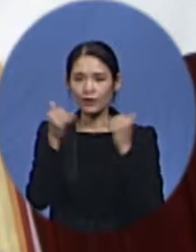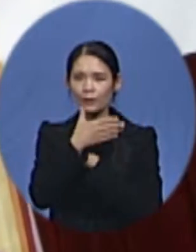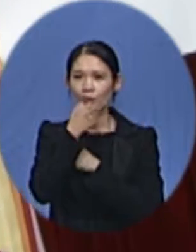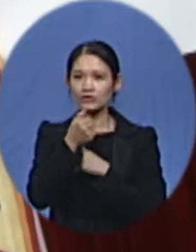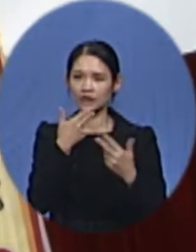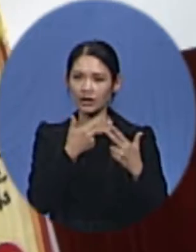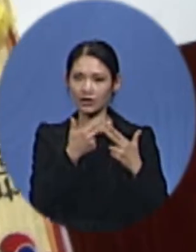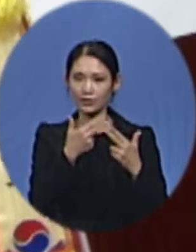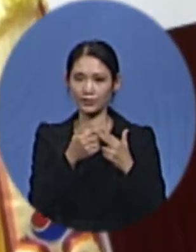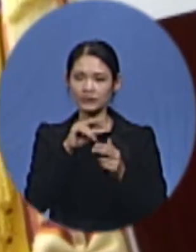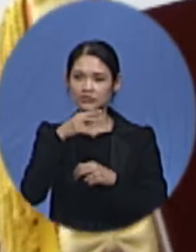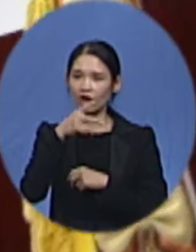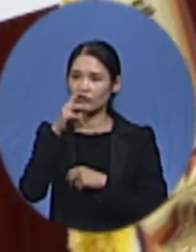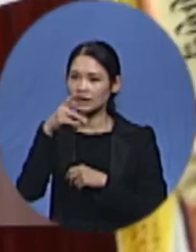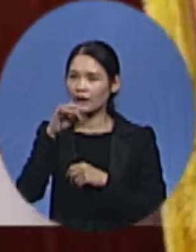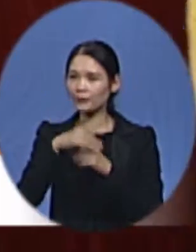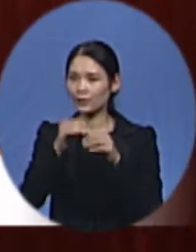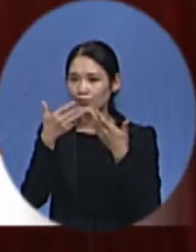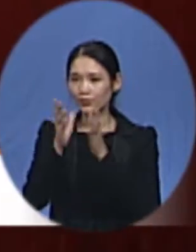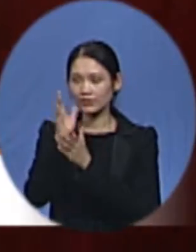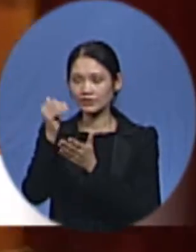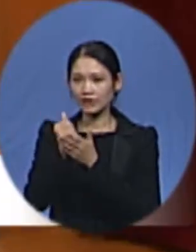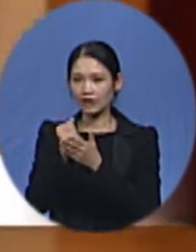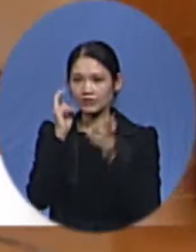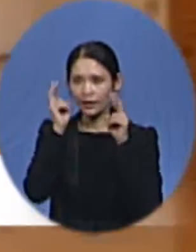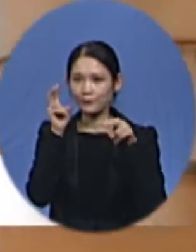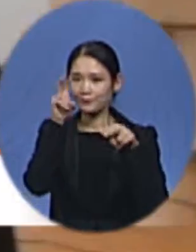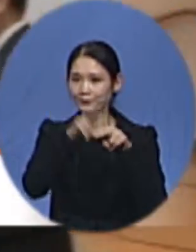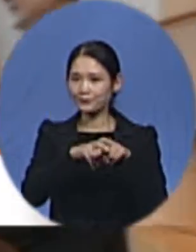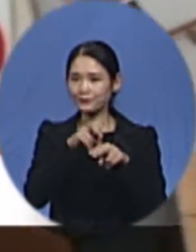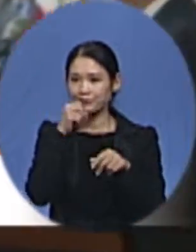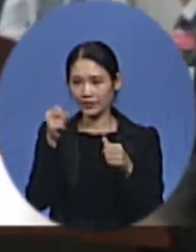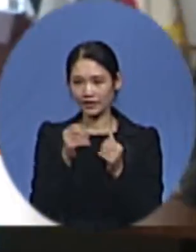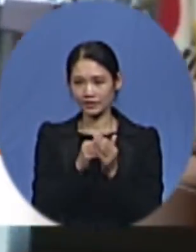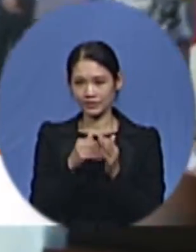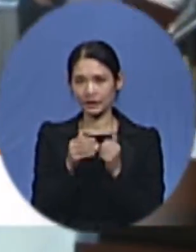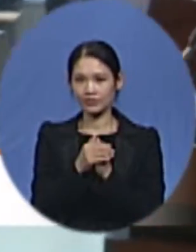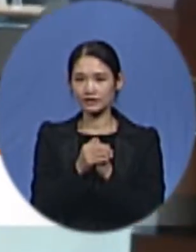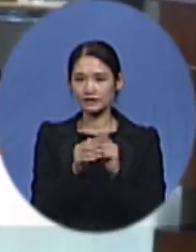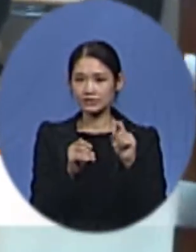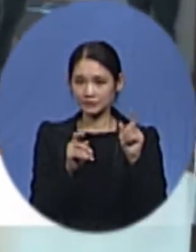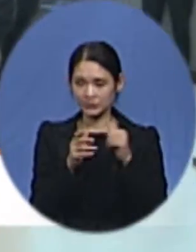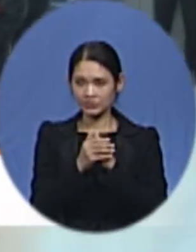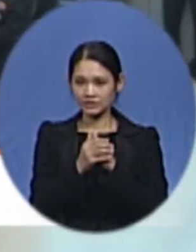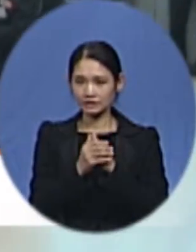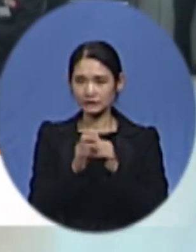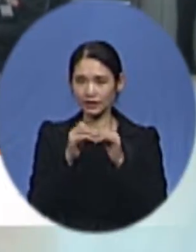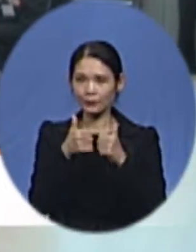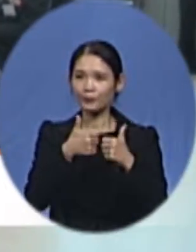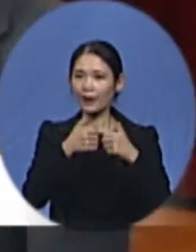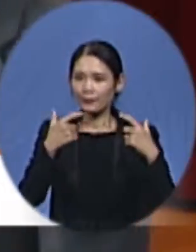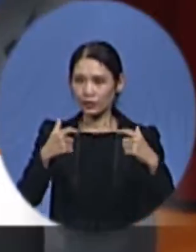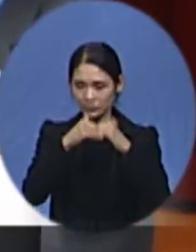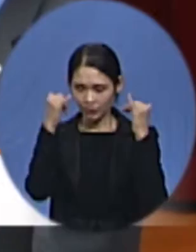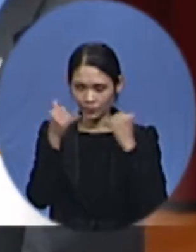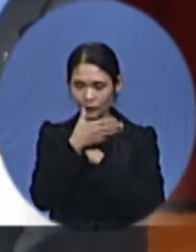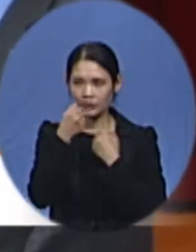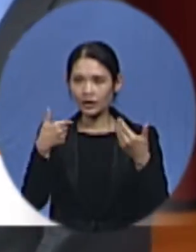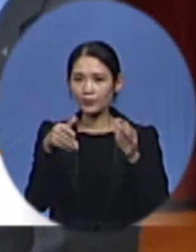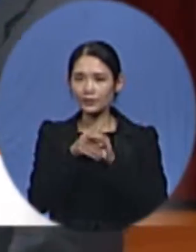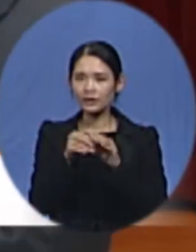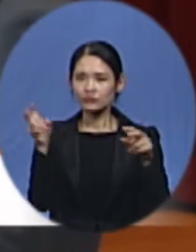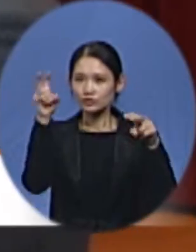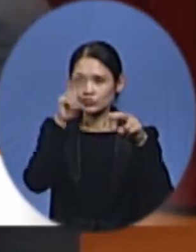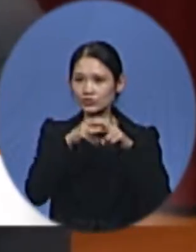한국사회복지협의회 서상목 신임 회장이 취임했습니다. 11일 서울 마포구 한국사회복지회관에서 취임식이 열린